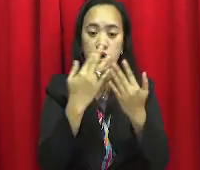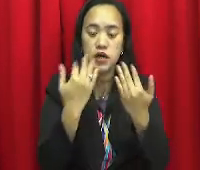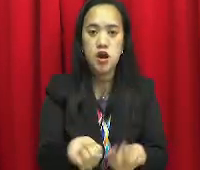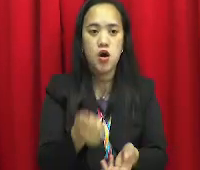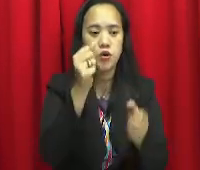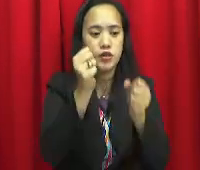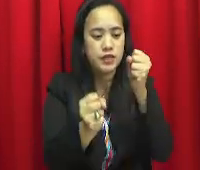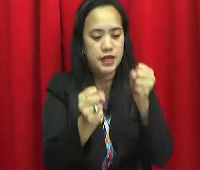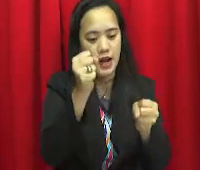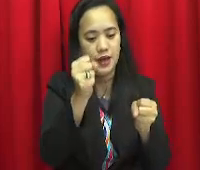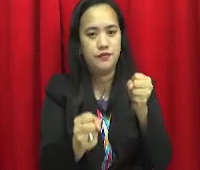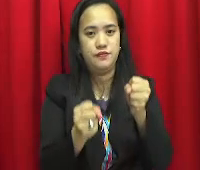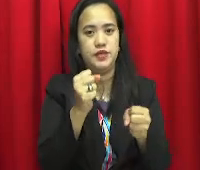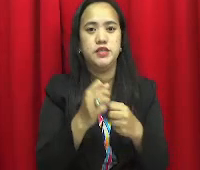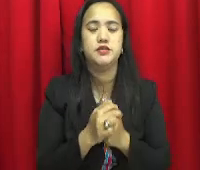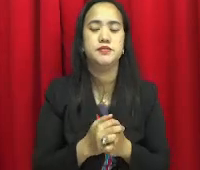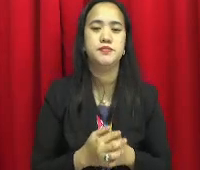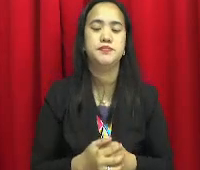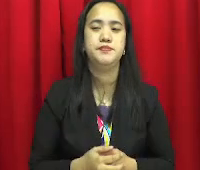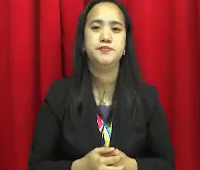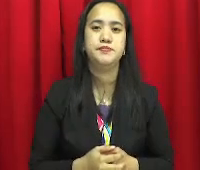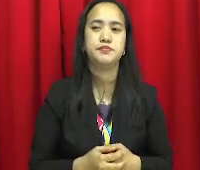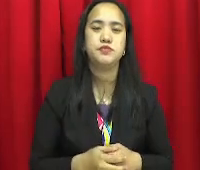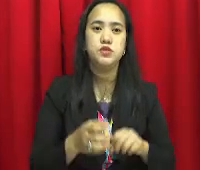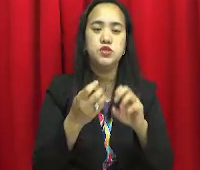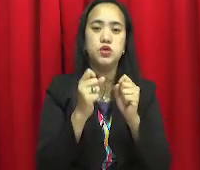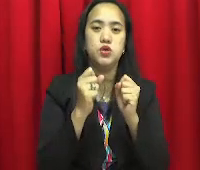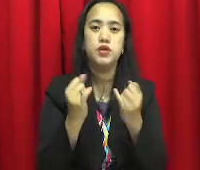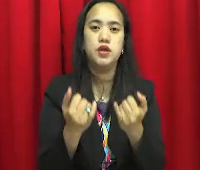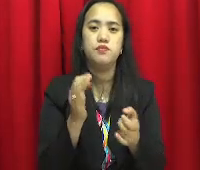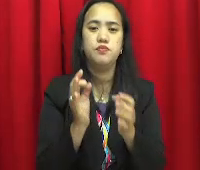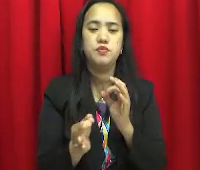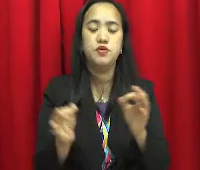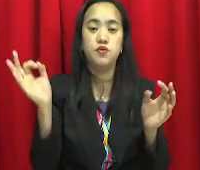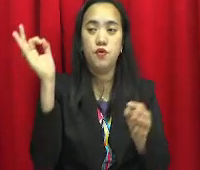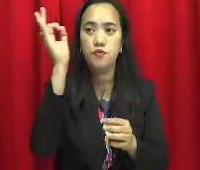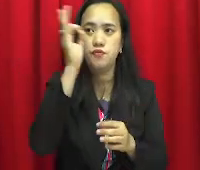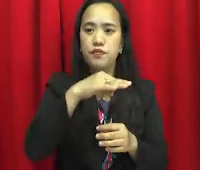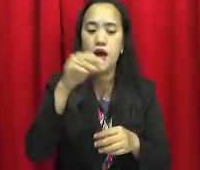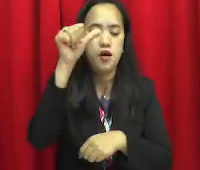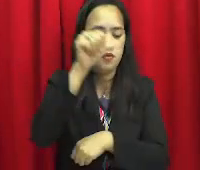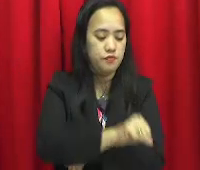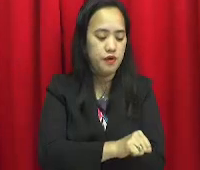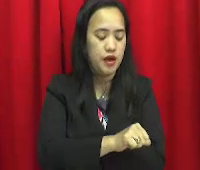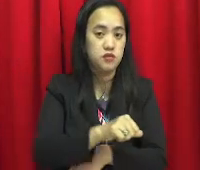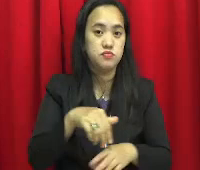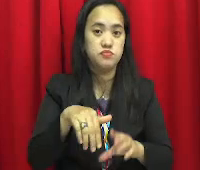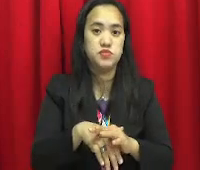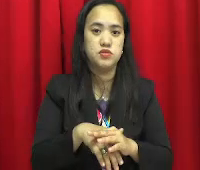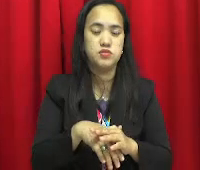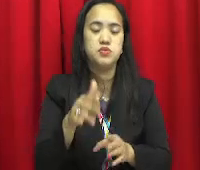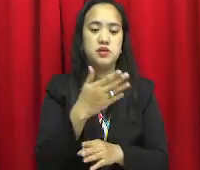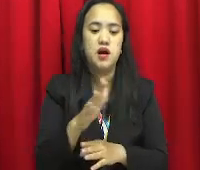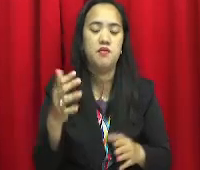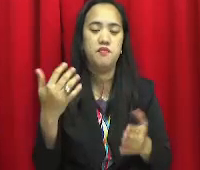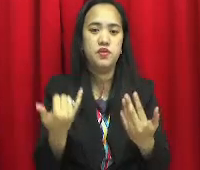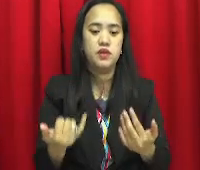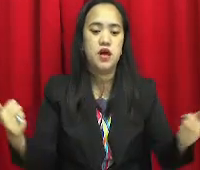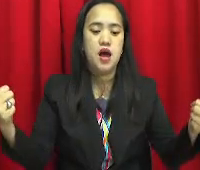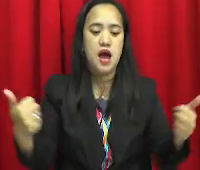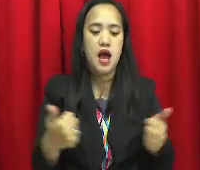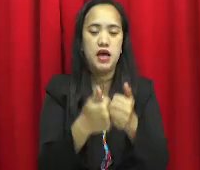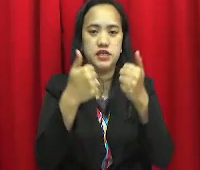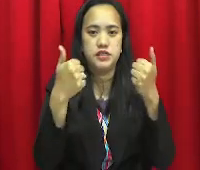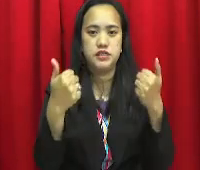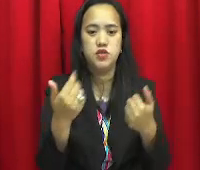nagkaroon ka ng, nag-fail ka doon, nagkaroon ka ng problema doon, hindi lang ikaw ang madidisgrasya. May madidisgrasya kang